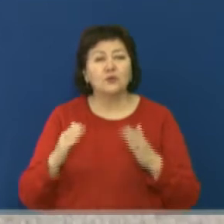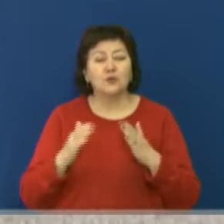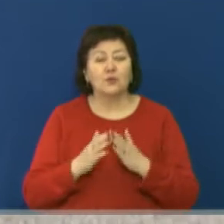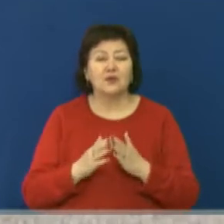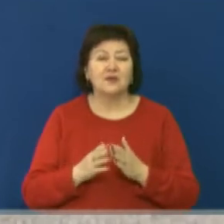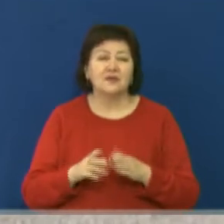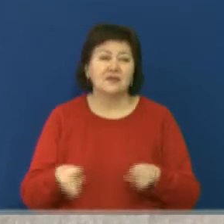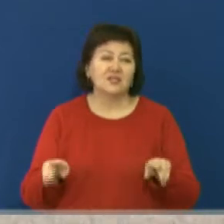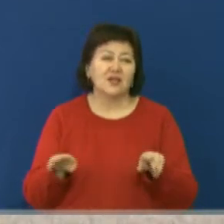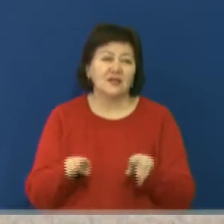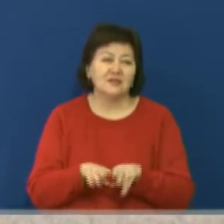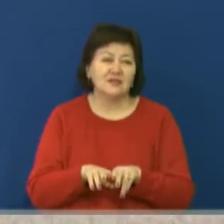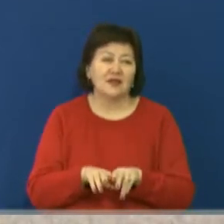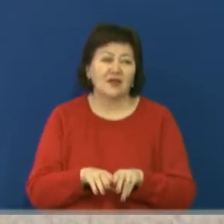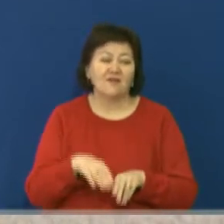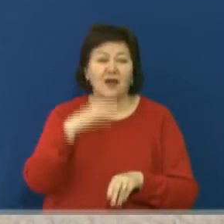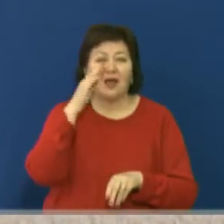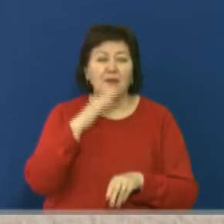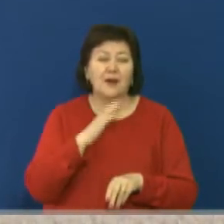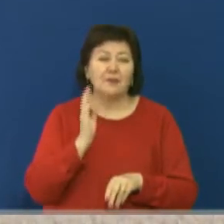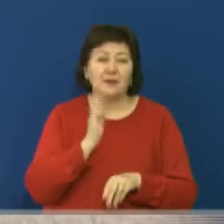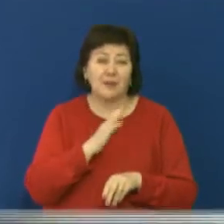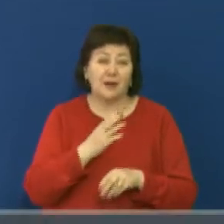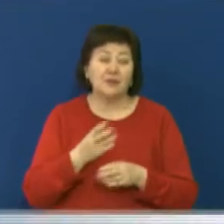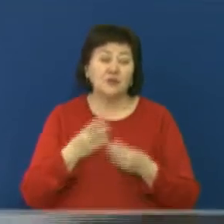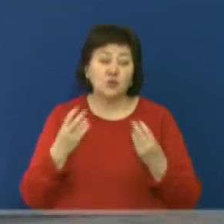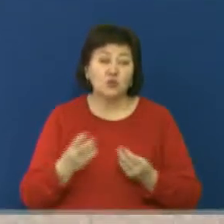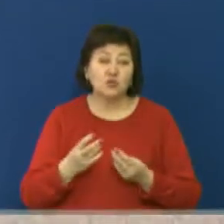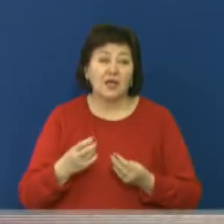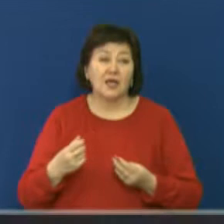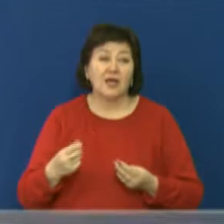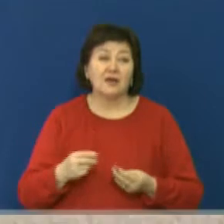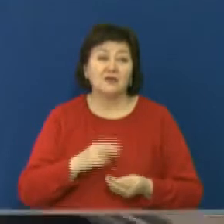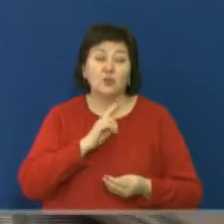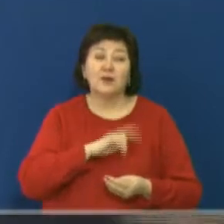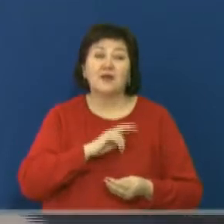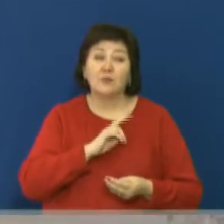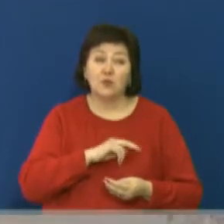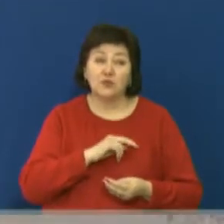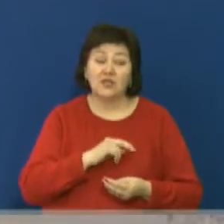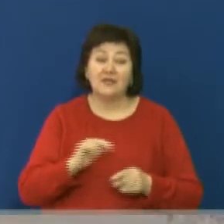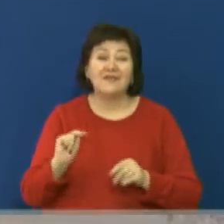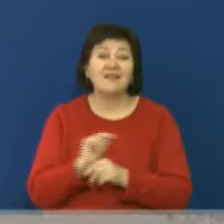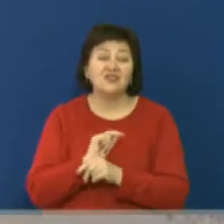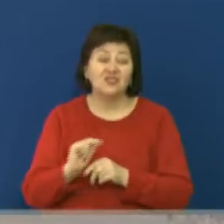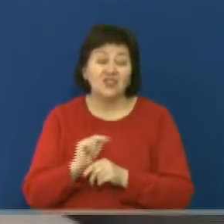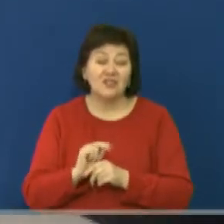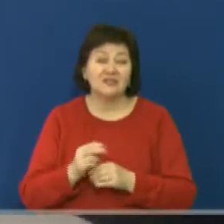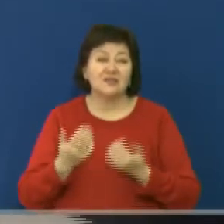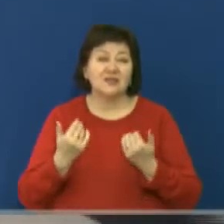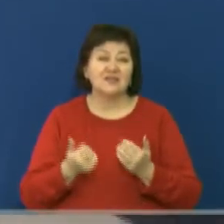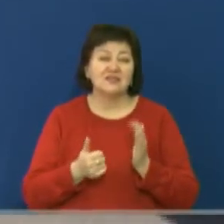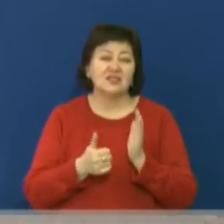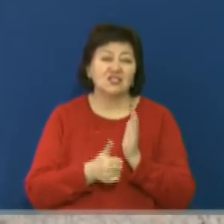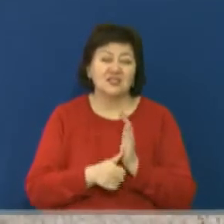Сонымен қатар ерлі зайыптылар жұмыс тауып бірге емделу керек. Соттың пікірінше, ата-ана құқығын шектеу үйдегі жағдайды тұрақтандыруға көмектеседі. 6